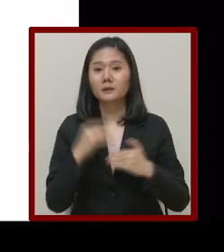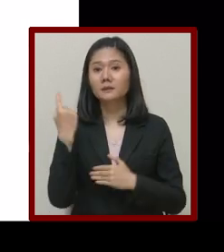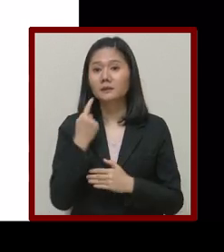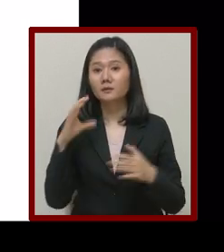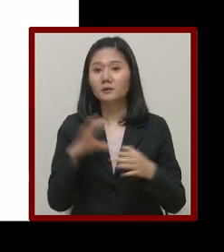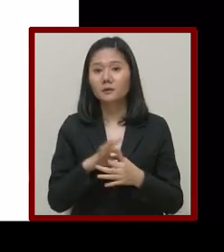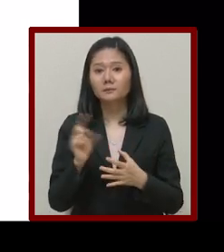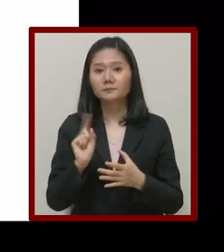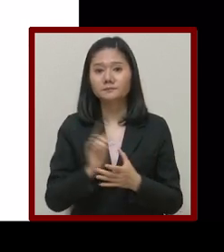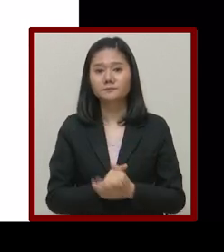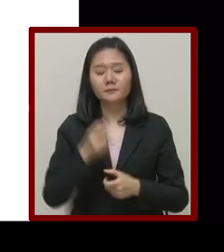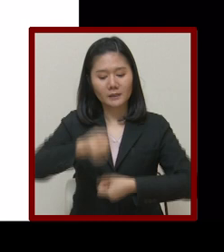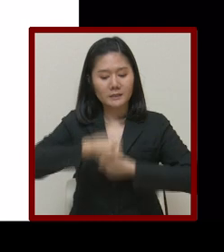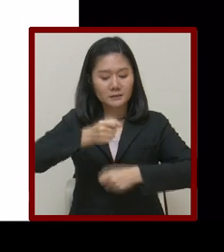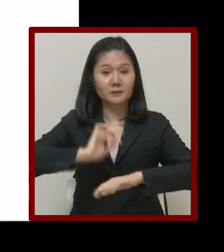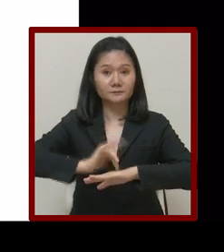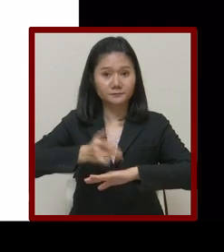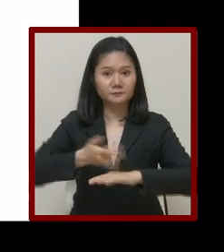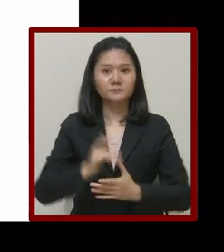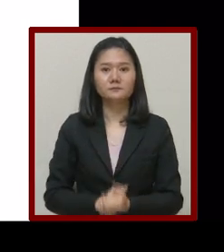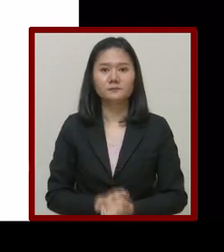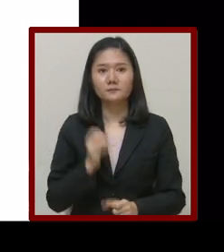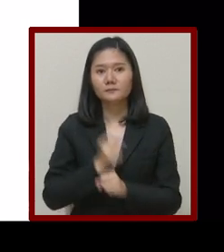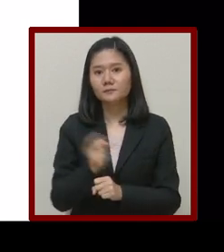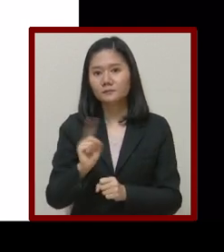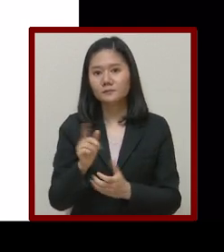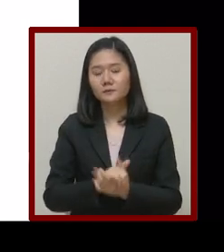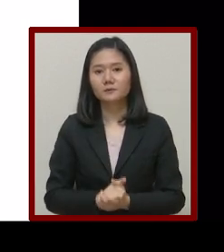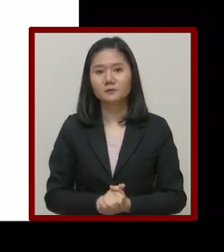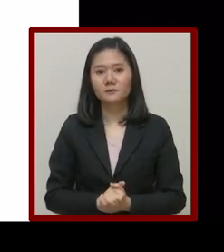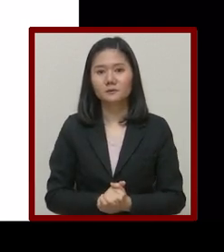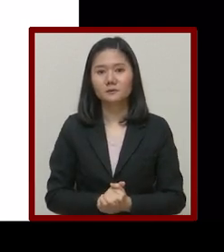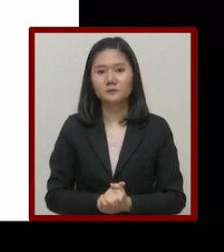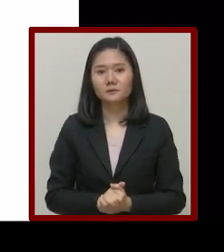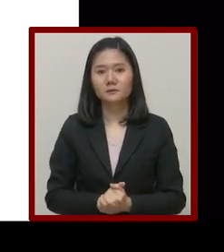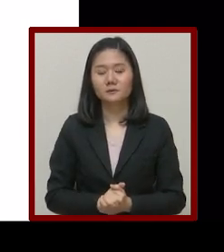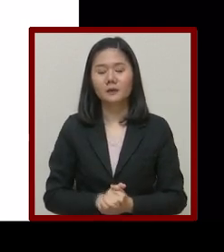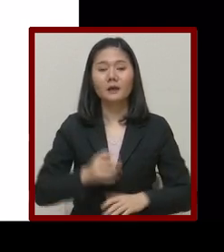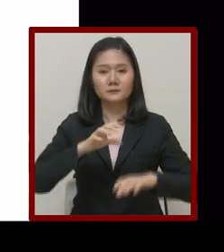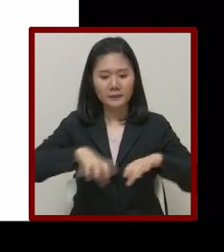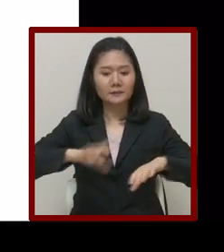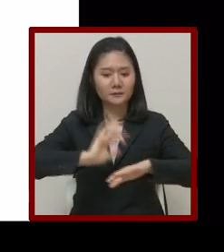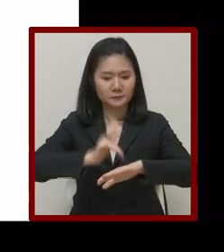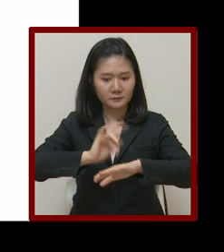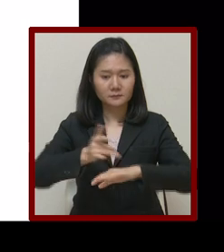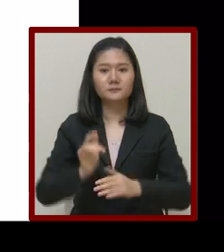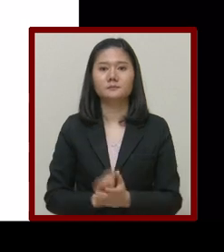เกษตรธรรมชาติกับแหล่งธรรมชาตินะ